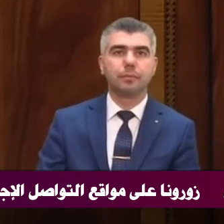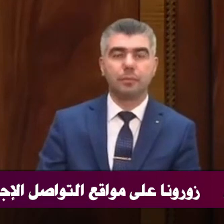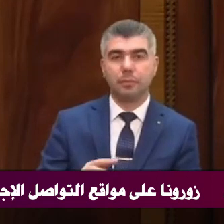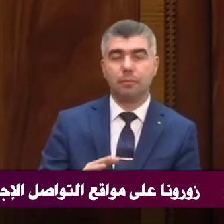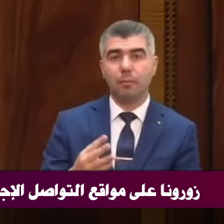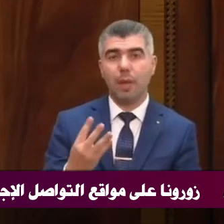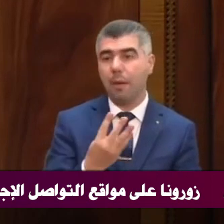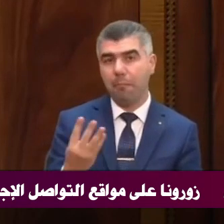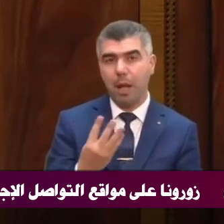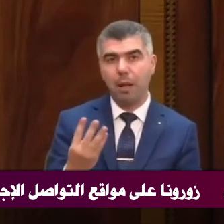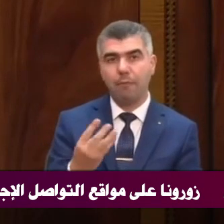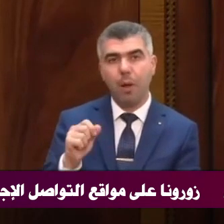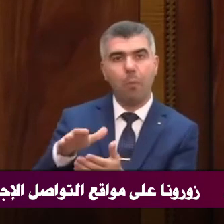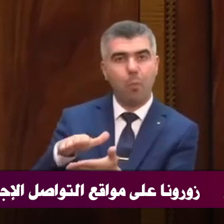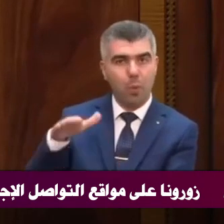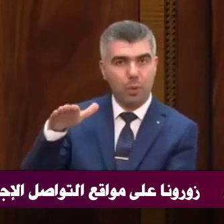ب40 درهم البوطة،